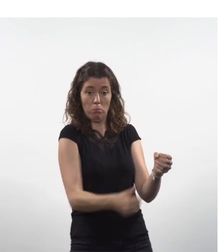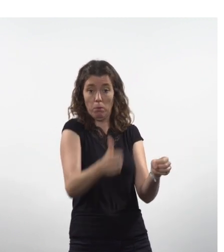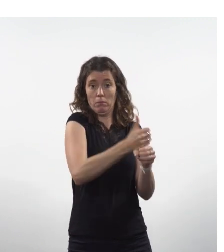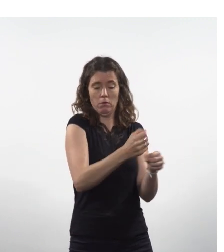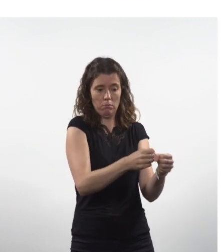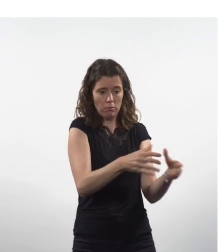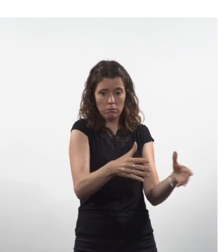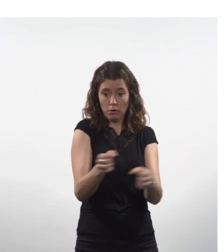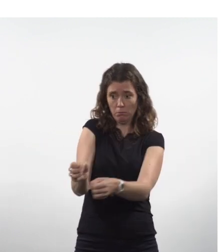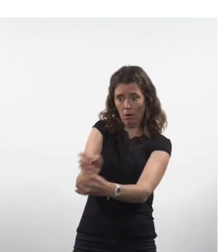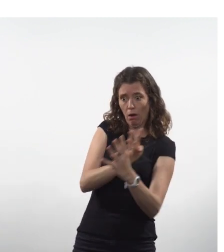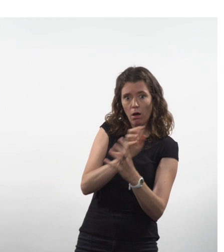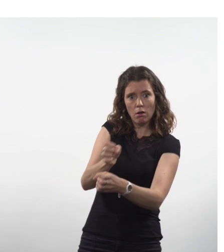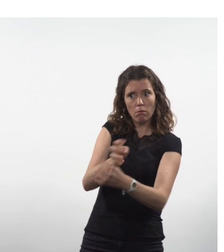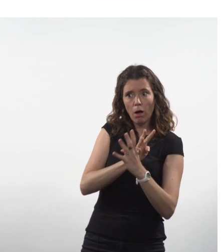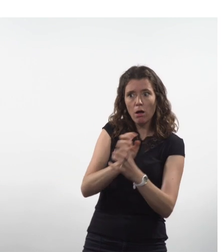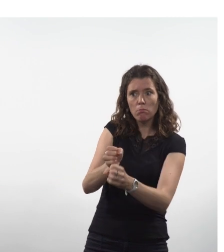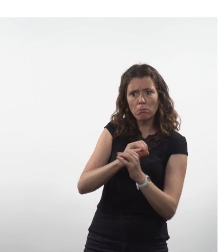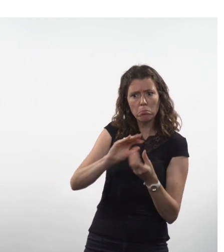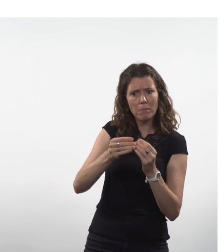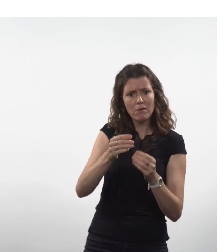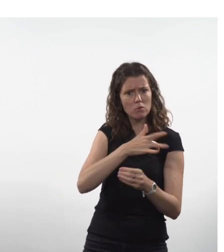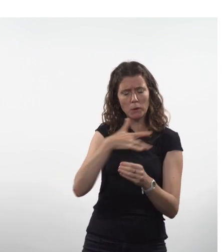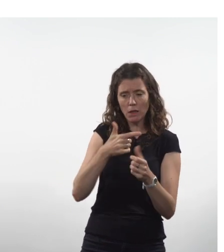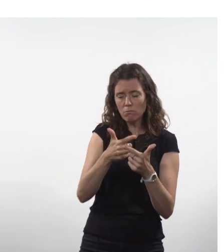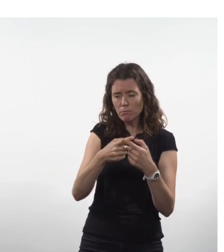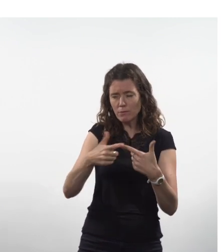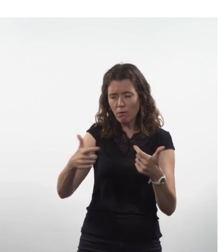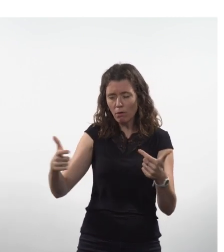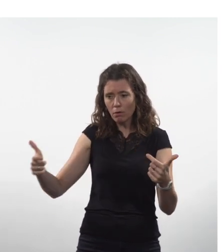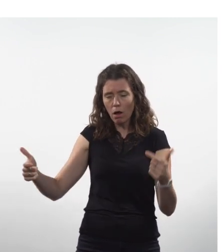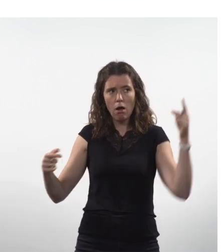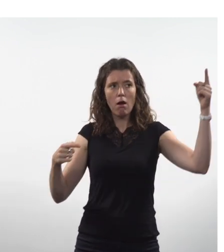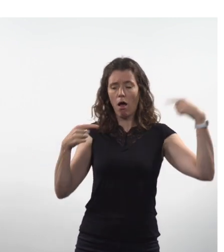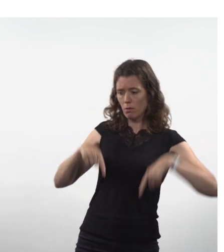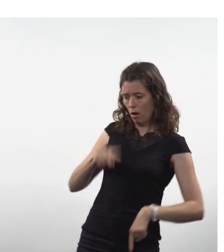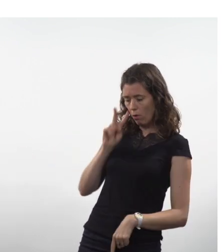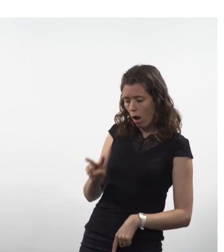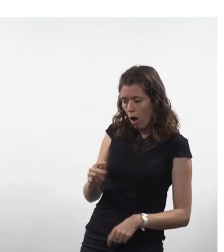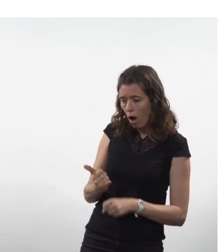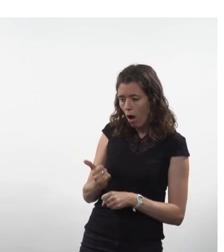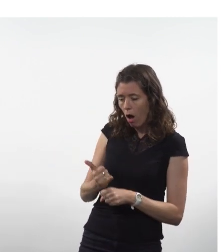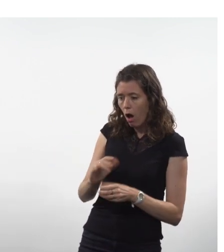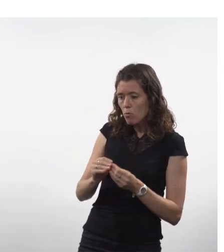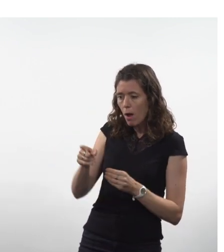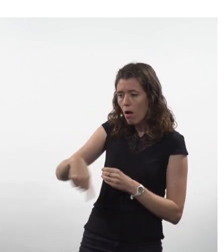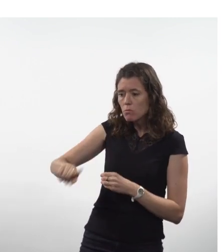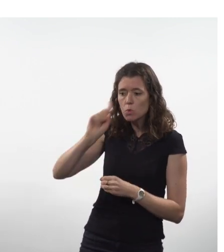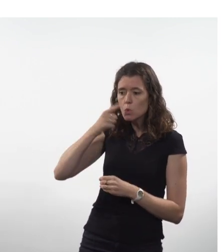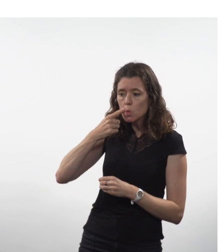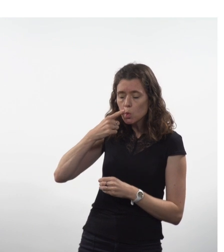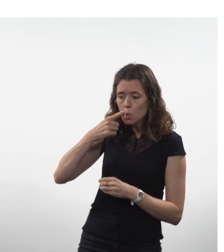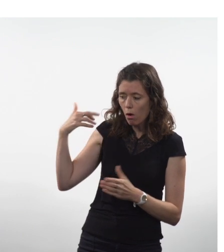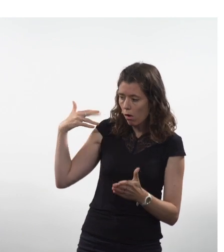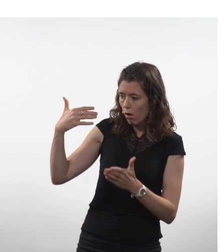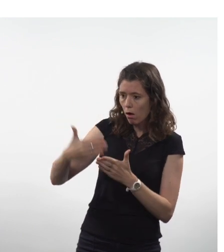patients avec des problématiques de santé très diverses et que les pouvoirs publics se sont rendus compte qu'il y avait un problème en France, c'est que les sourds étaient mal soignés.